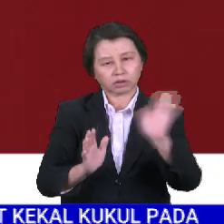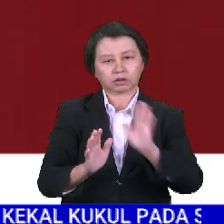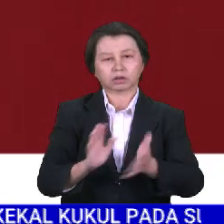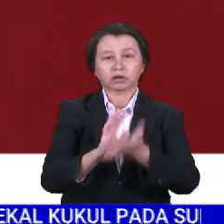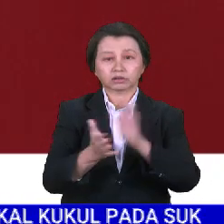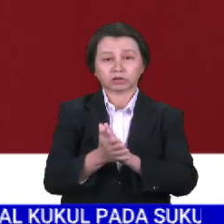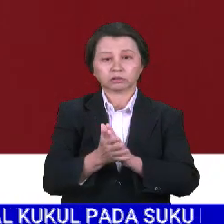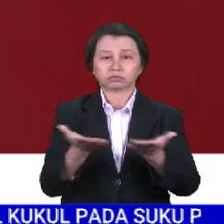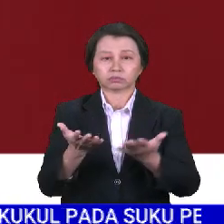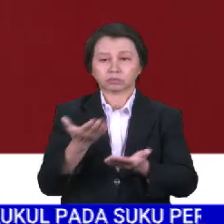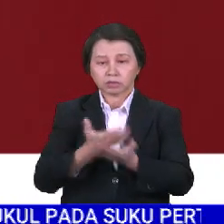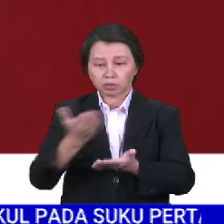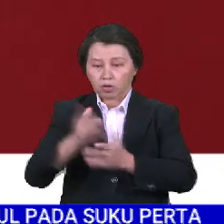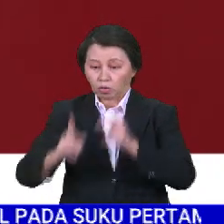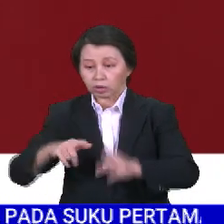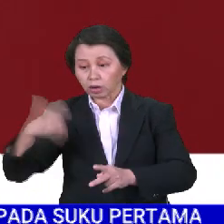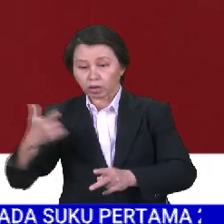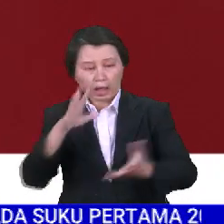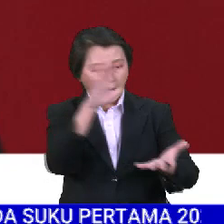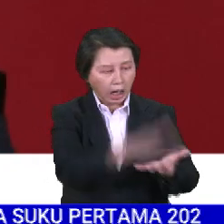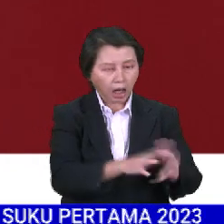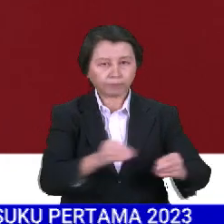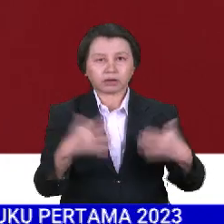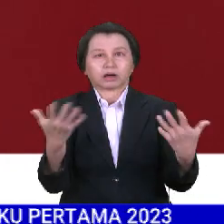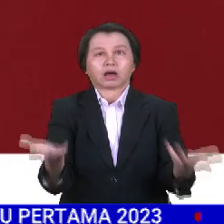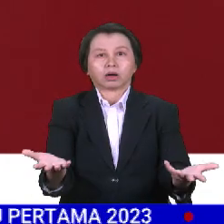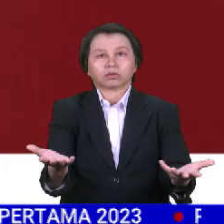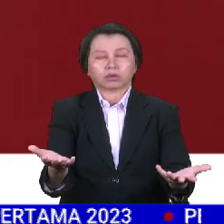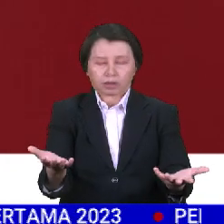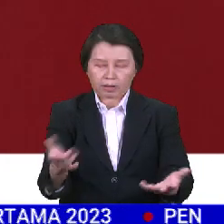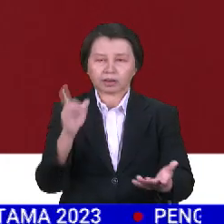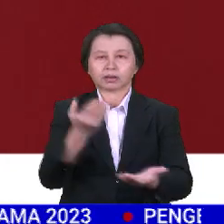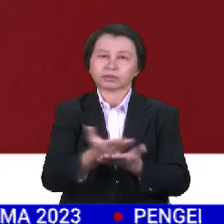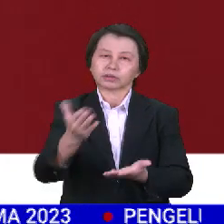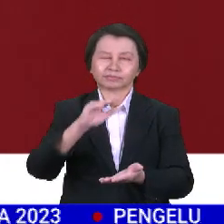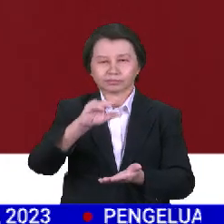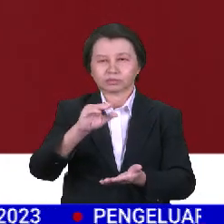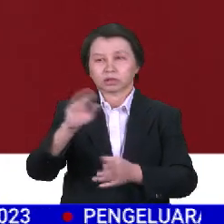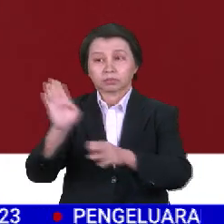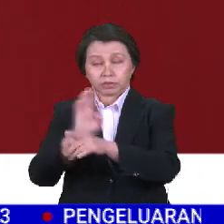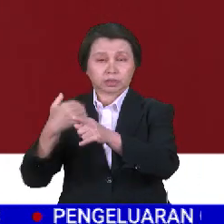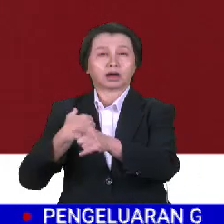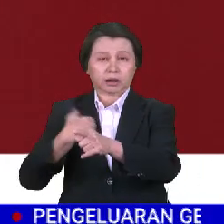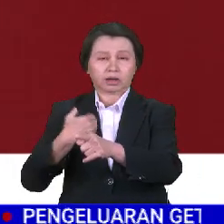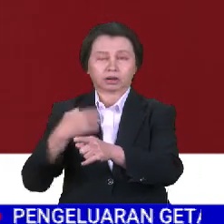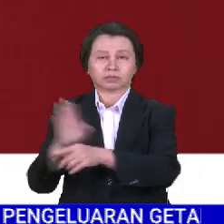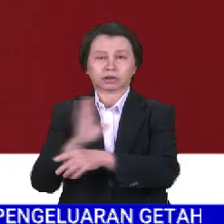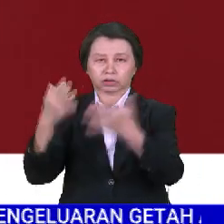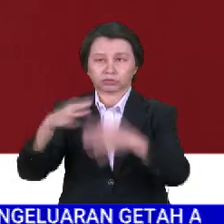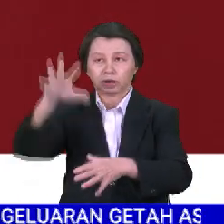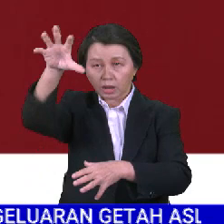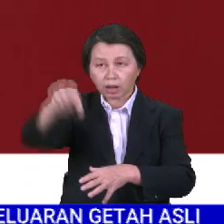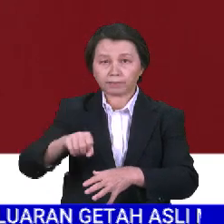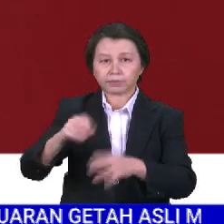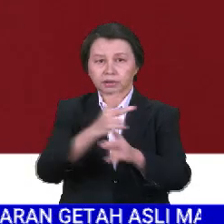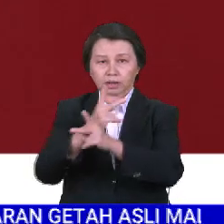pihak pembeli lain pendapat beliau dan dimana punya pun ada kita dipahamkan ada penegak-penega yang telah mengambil